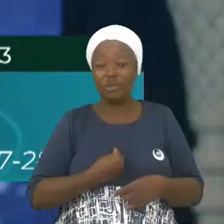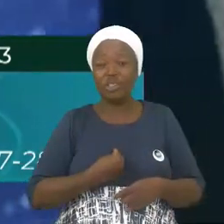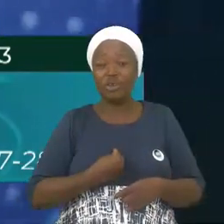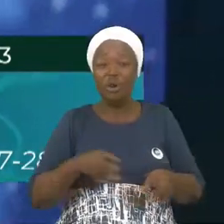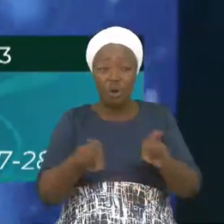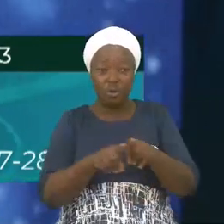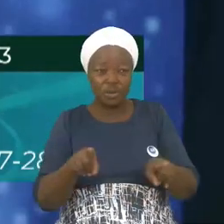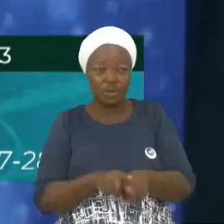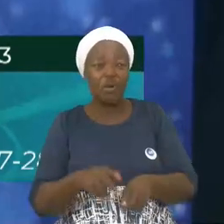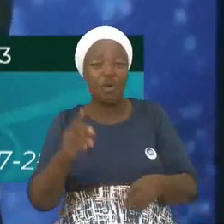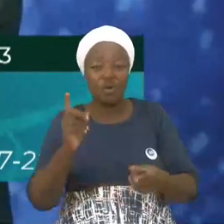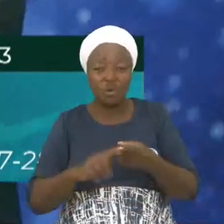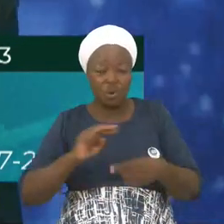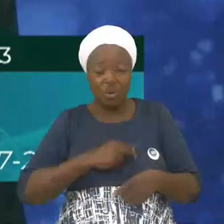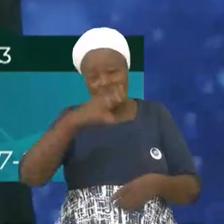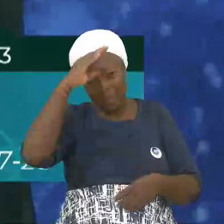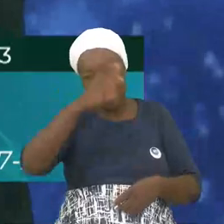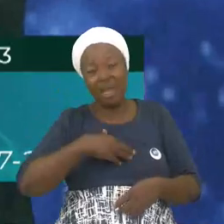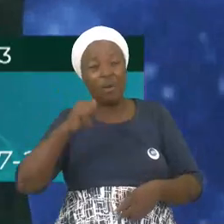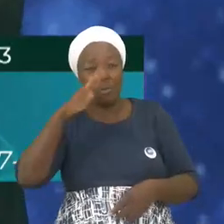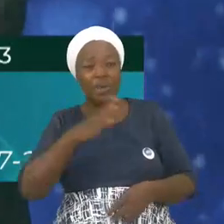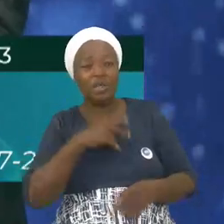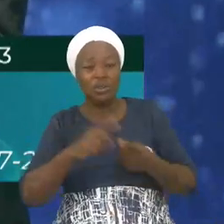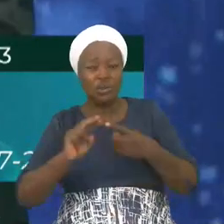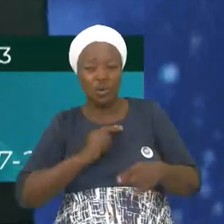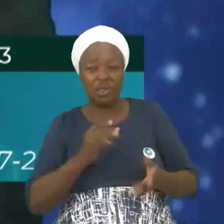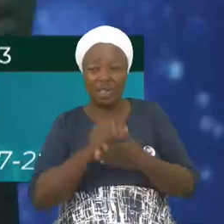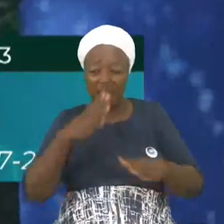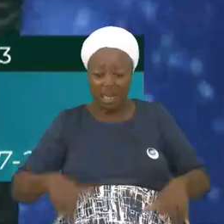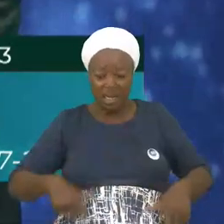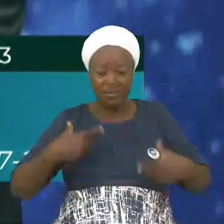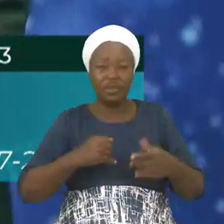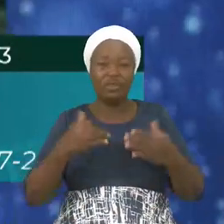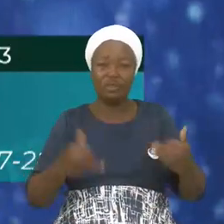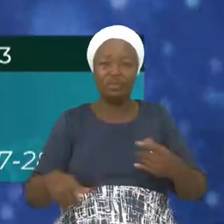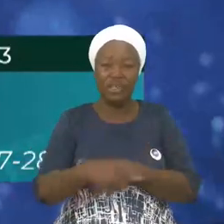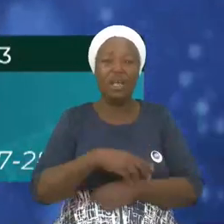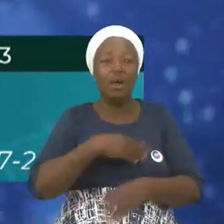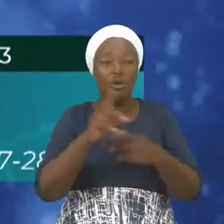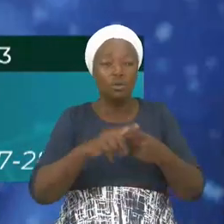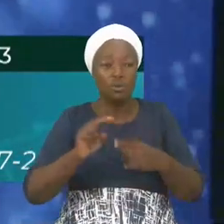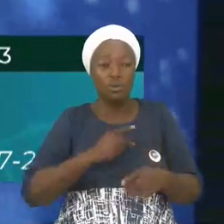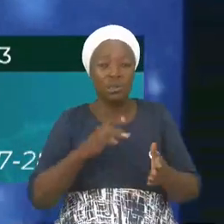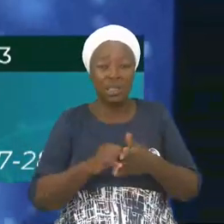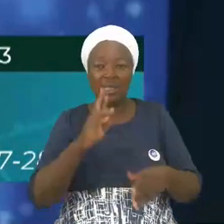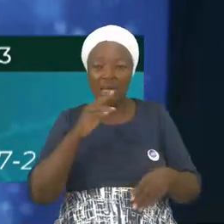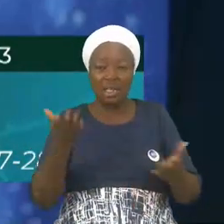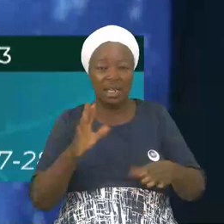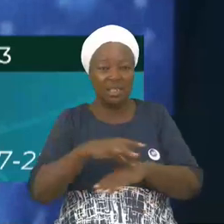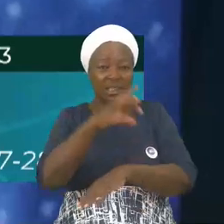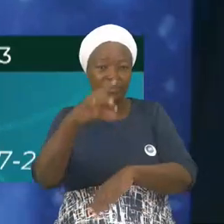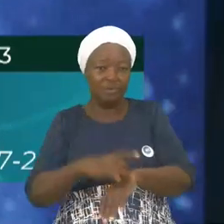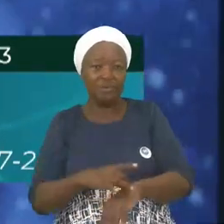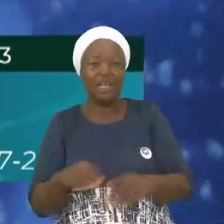Ce n'est pas seulement aux Juifs, c'est les Juifs et les païens, à nous hommes et femmes, nous qui vivons